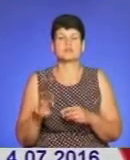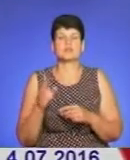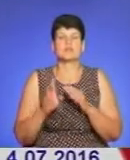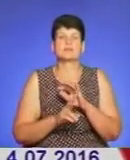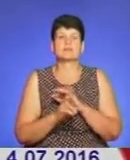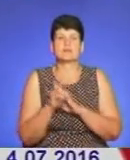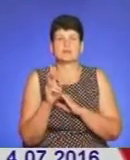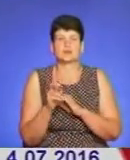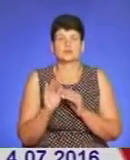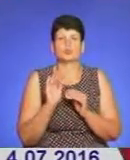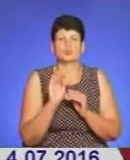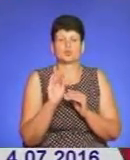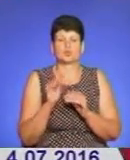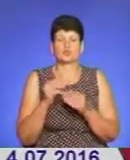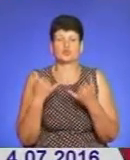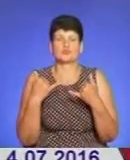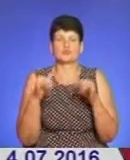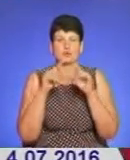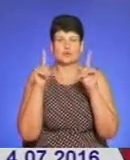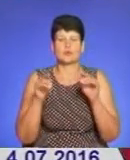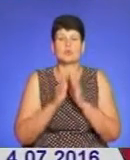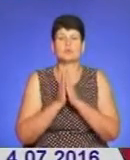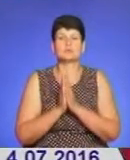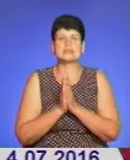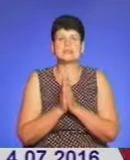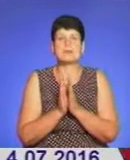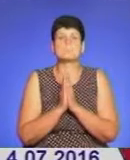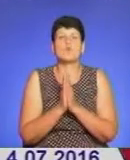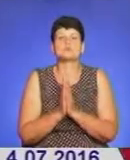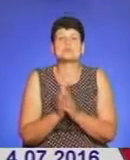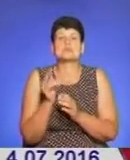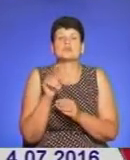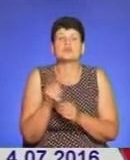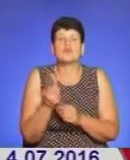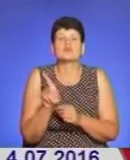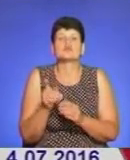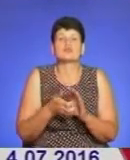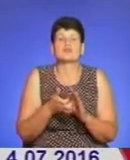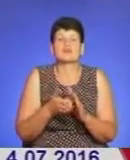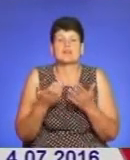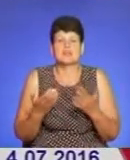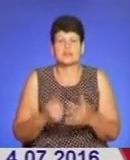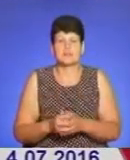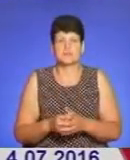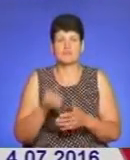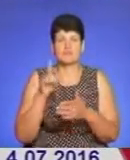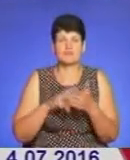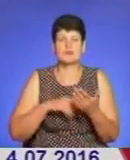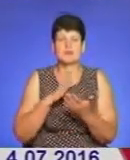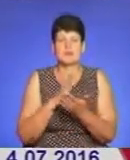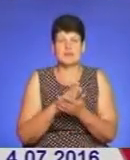до чудотворної ікони, помолитися і попросити того, чого їм не вистачає. Віра є, і віра дає